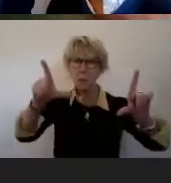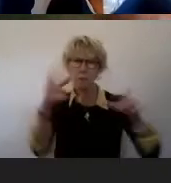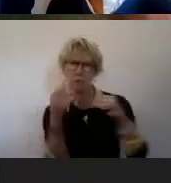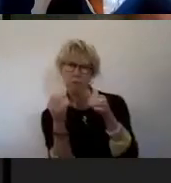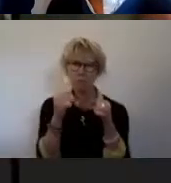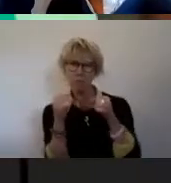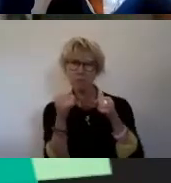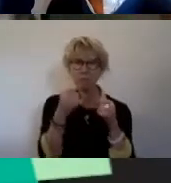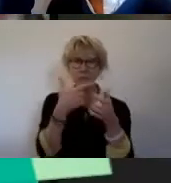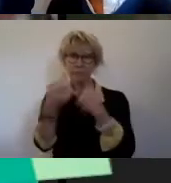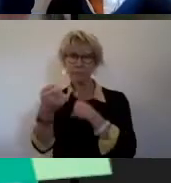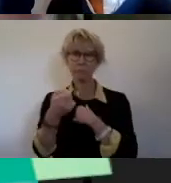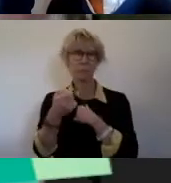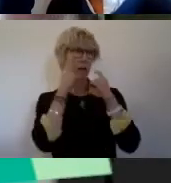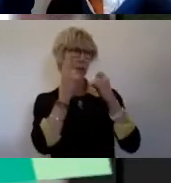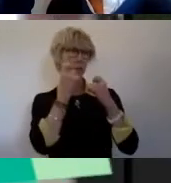Attention,